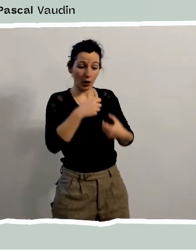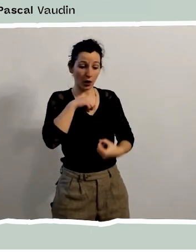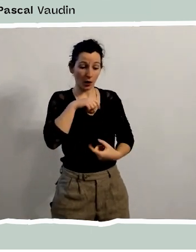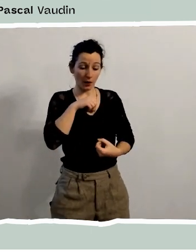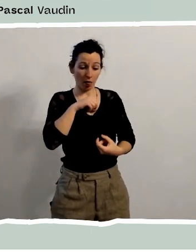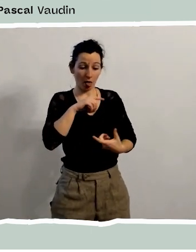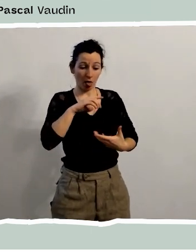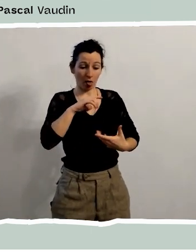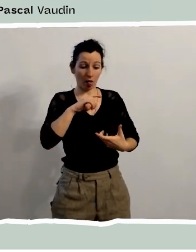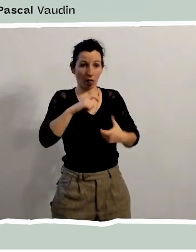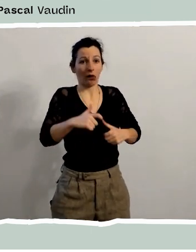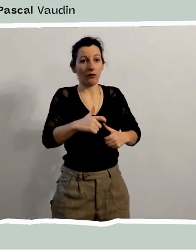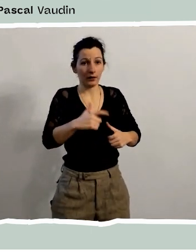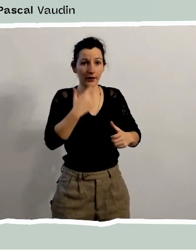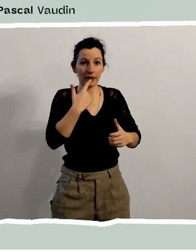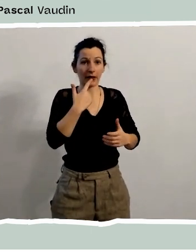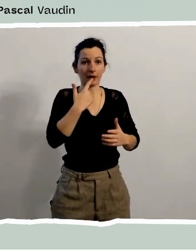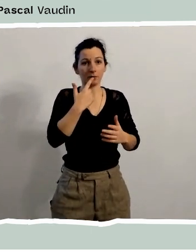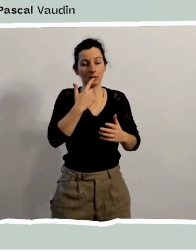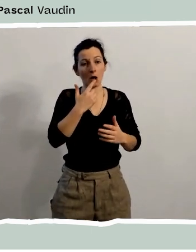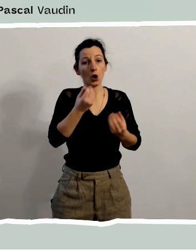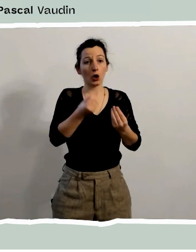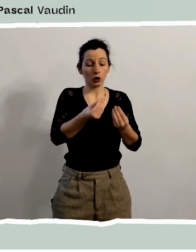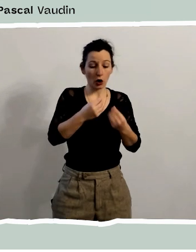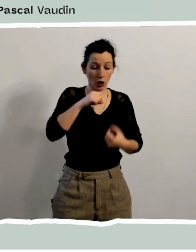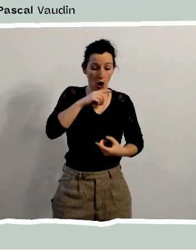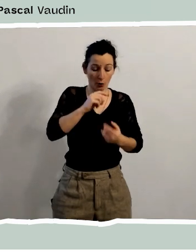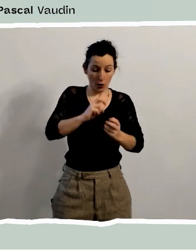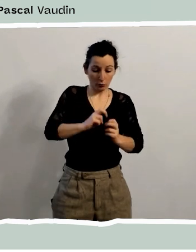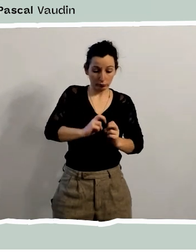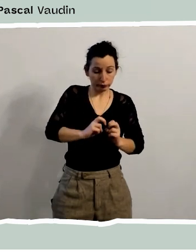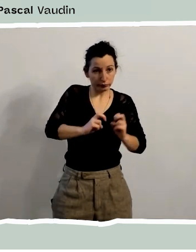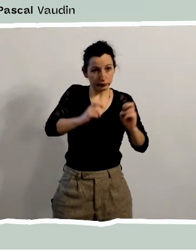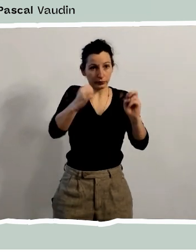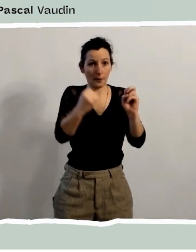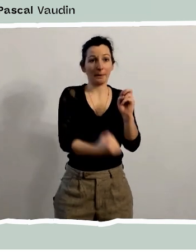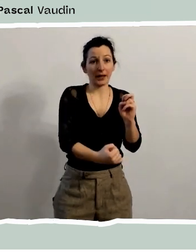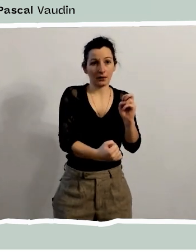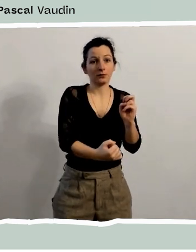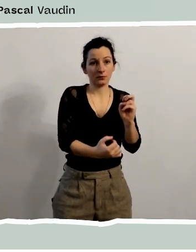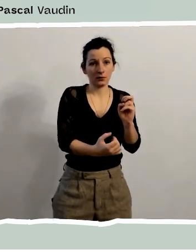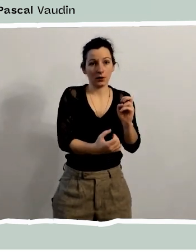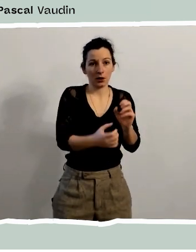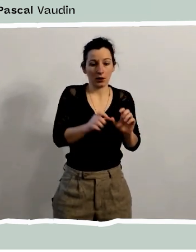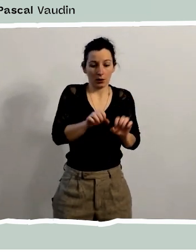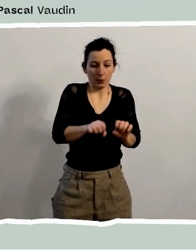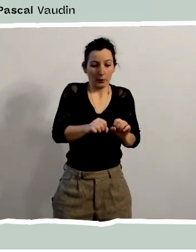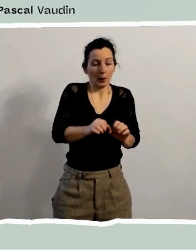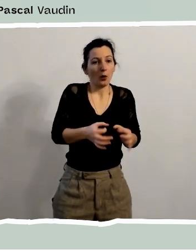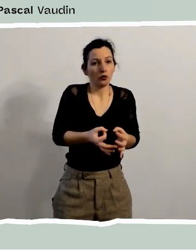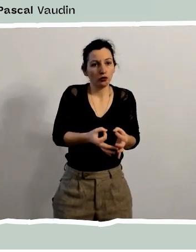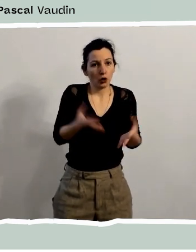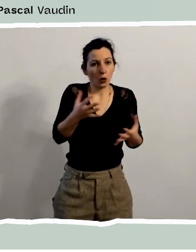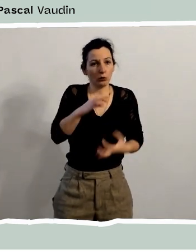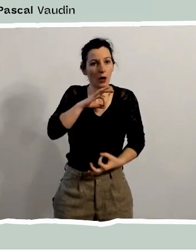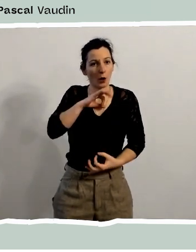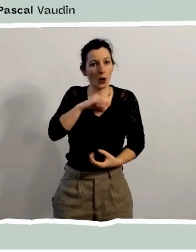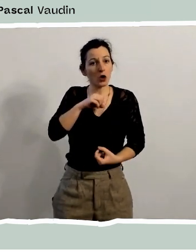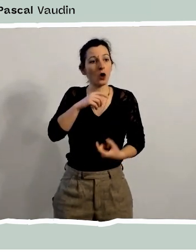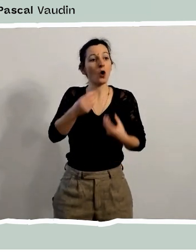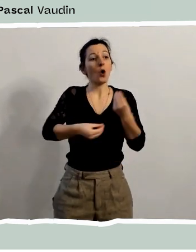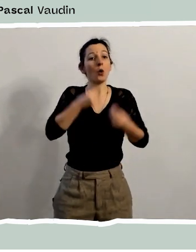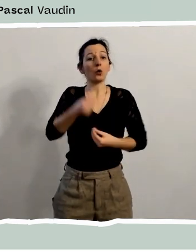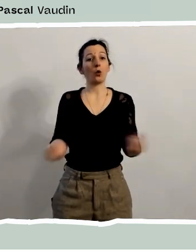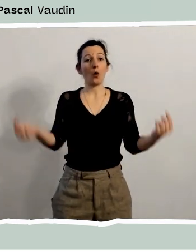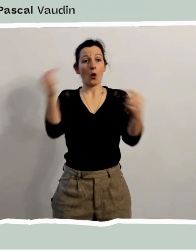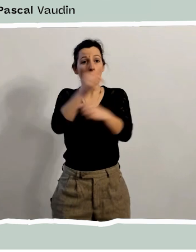endocrinien agoniste, c'est-à-dire qui vont amplifier le signal de nos hormones. À l'inverse, vous avez des perturbateurs